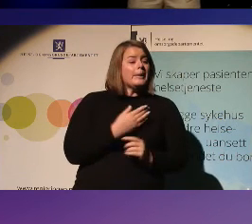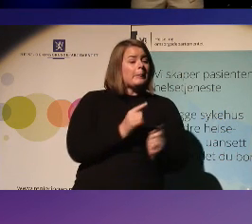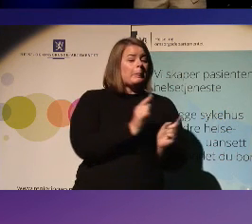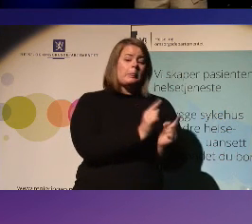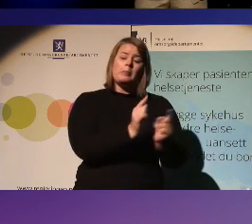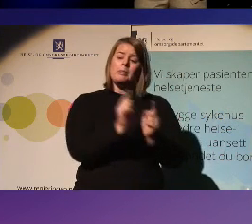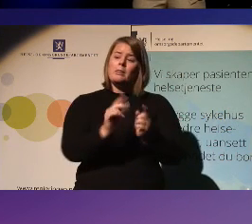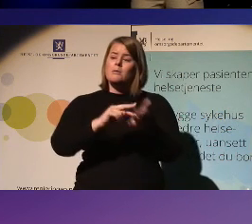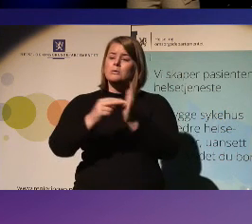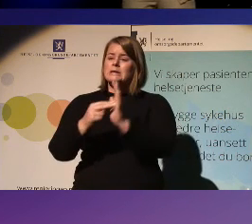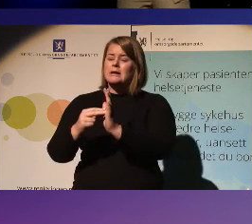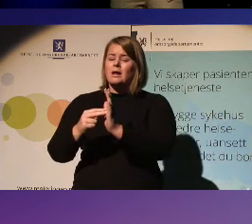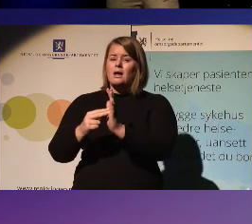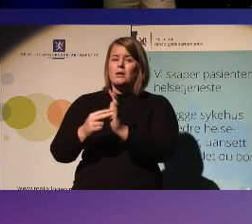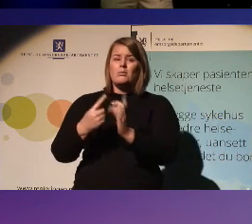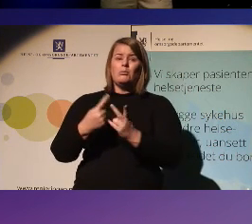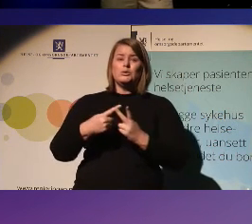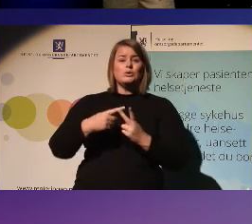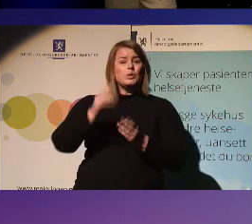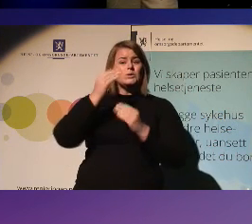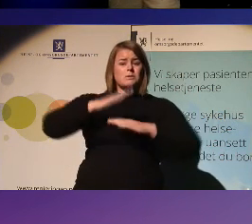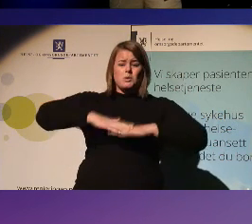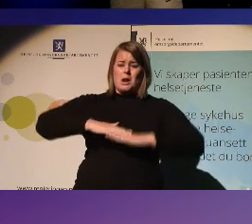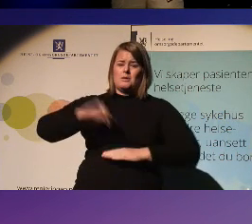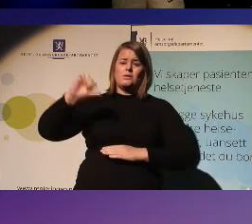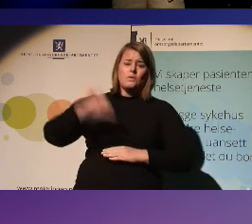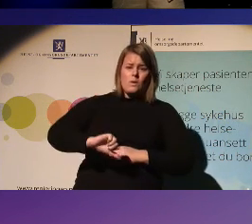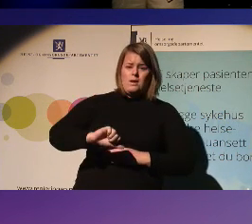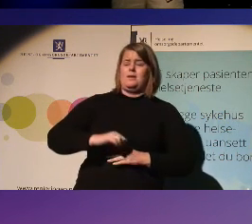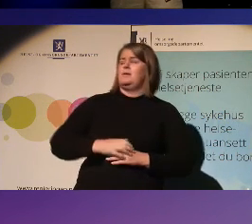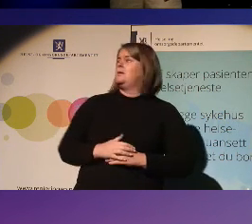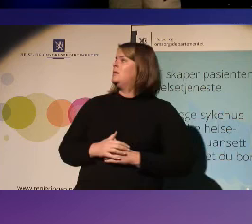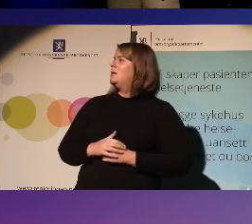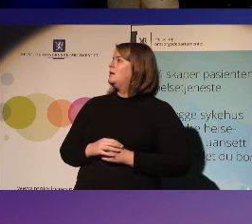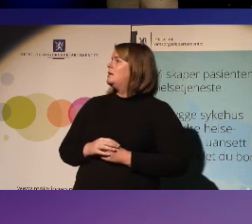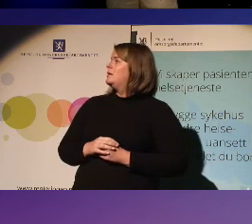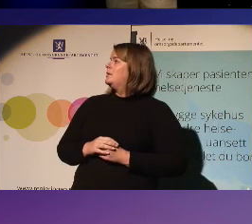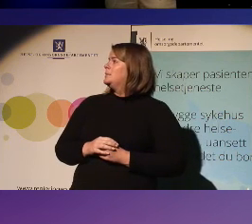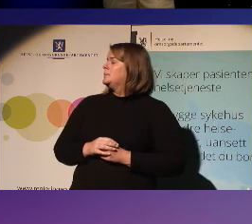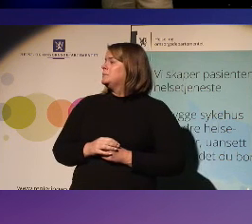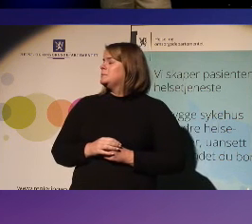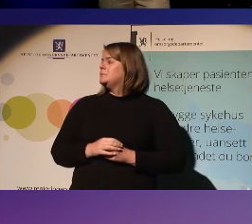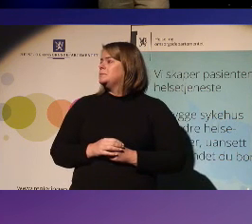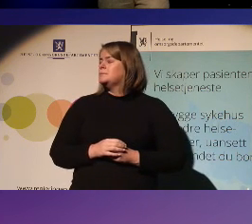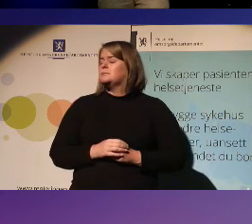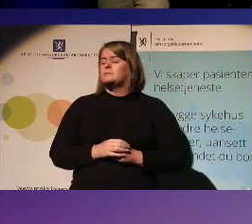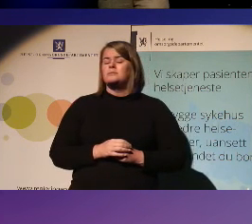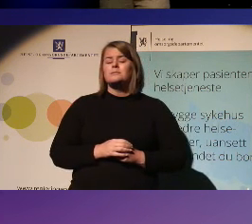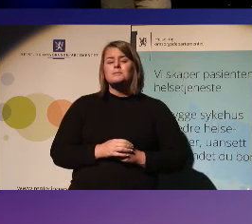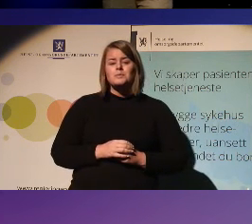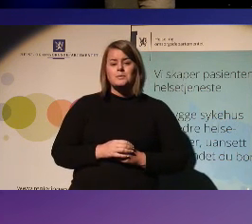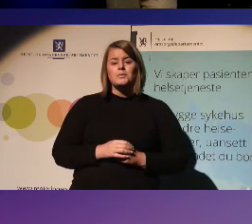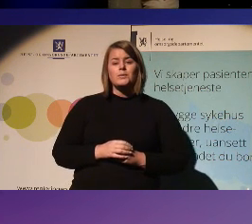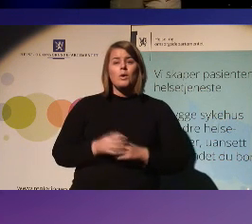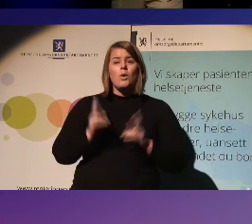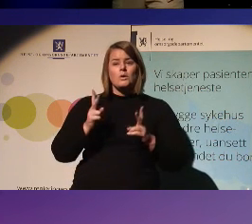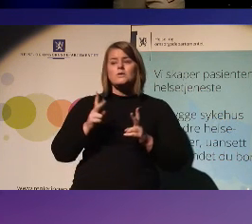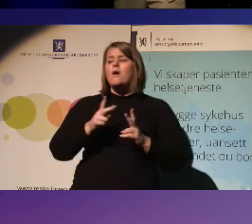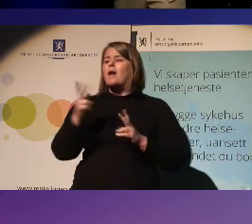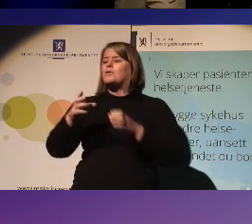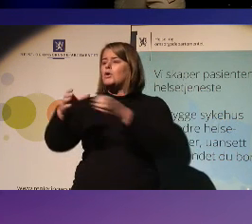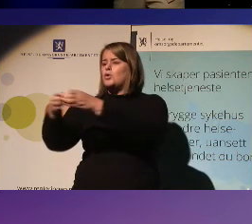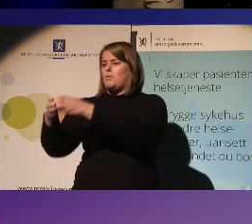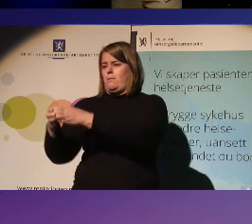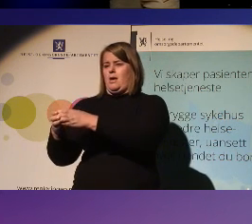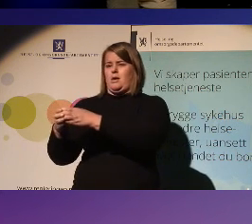og alt for dårlig kunnskapsgrunnlag. Der tenker jeg, og vi har en del andre utsatte grupper, det her